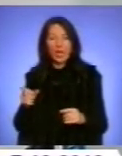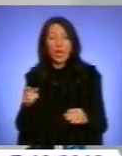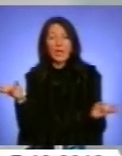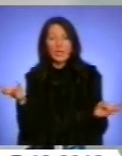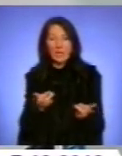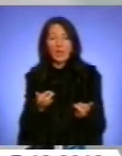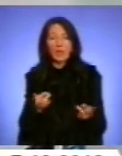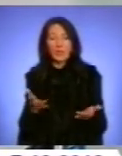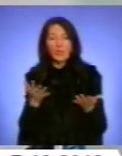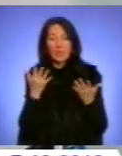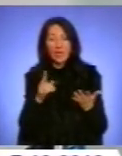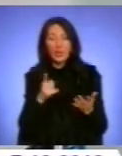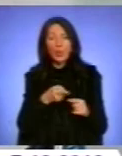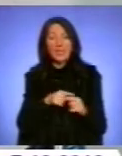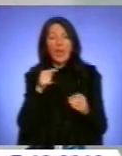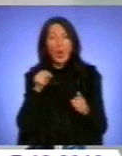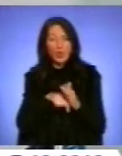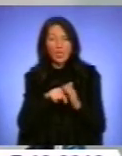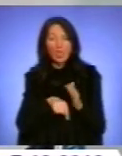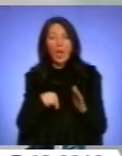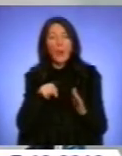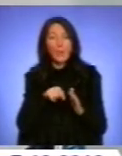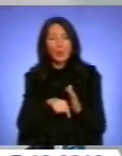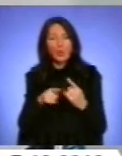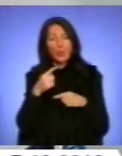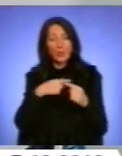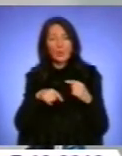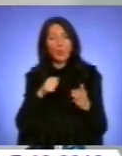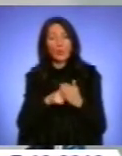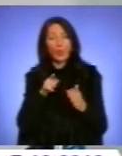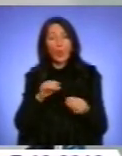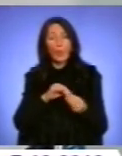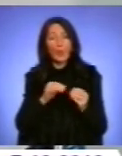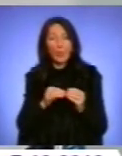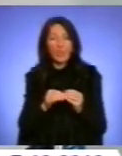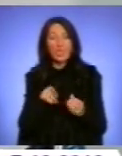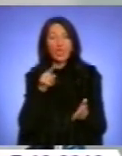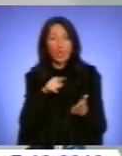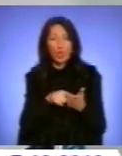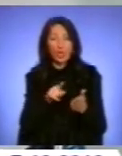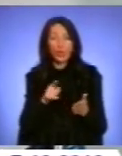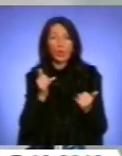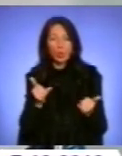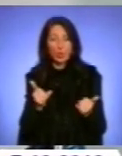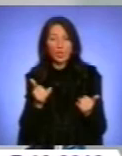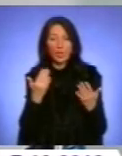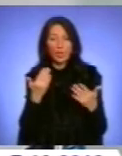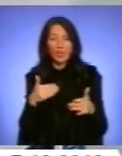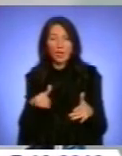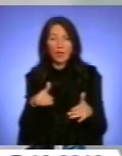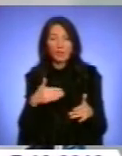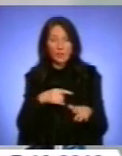варте визнання. Що це означає? По суті, повертаємося до тої проблематичної точки, яку сьогодні вже